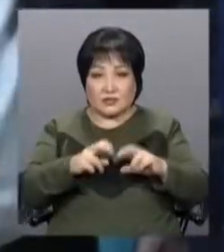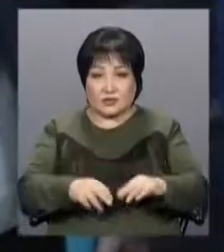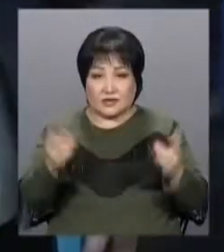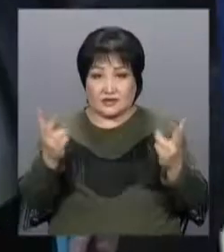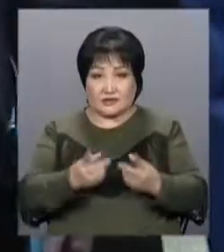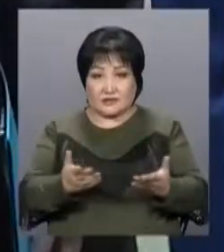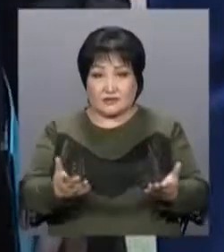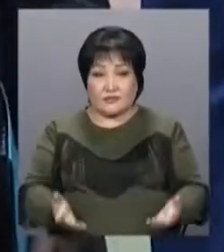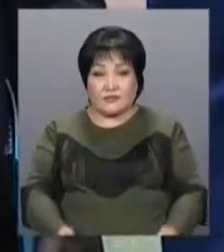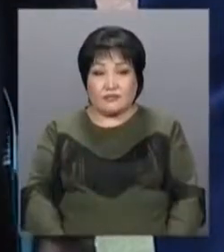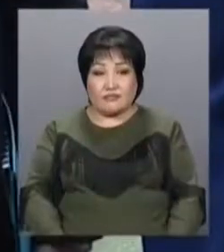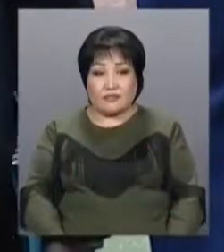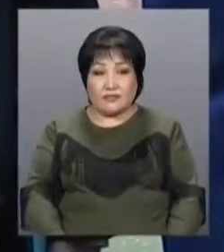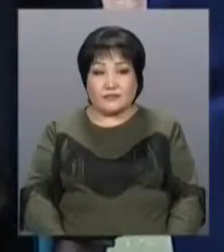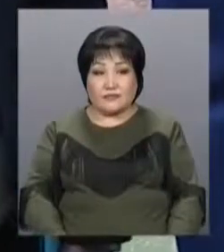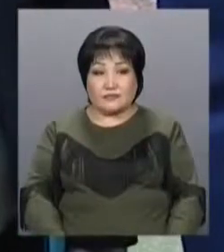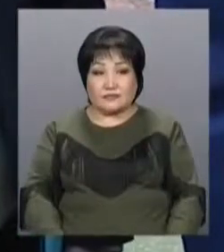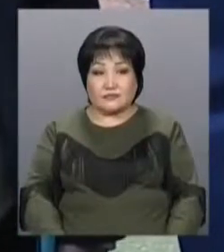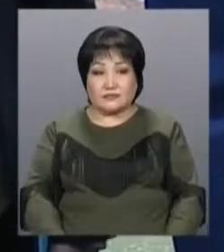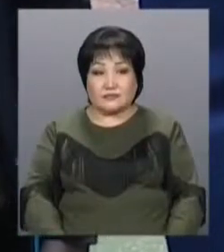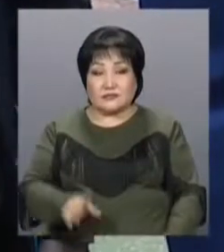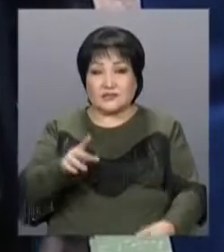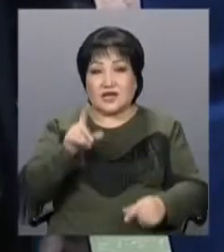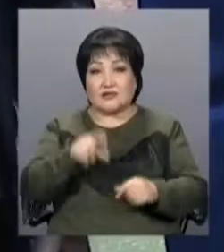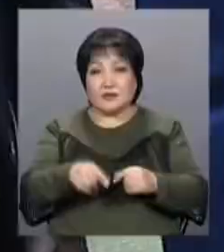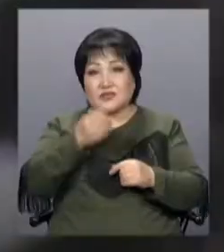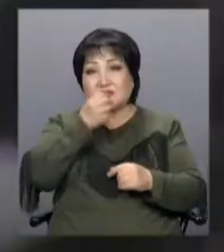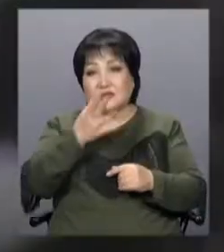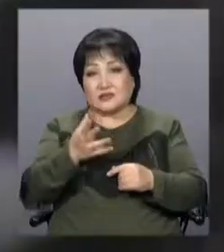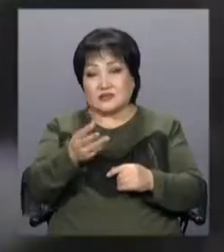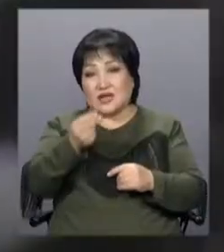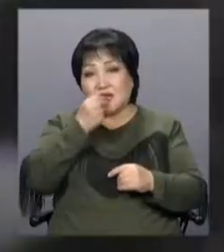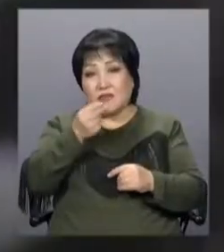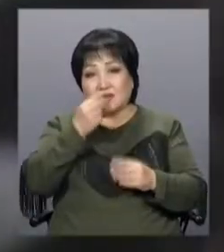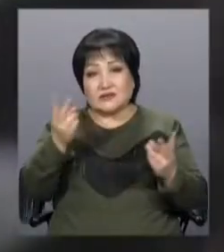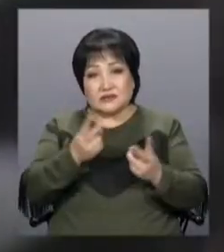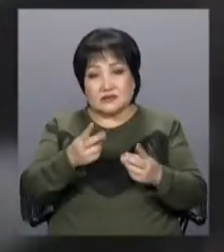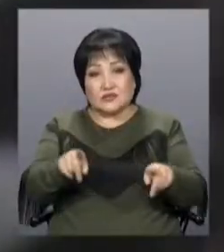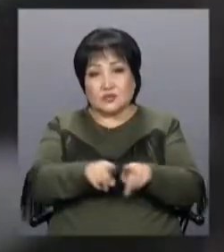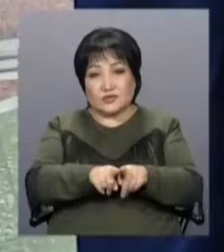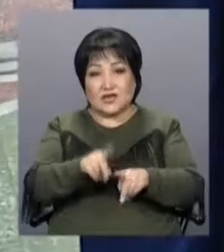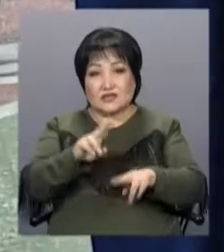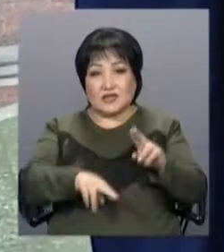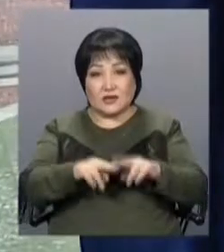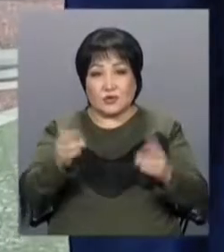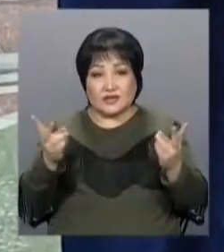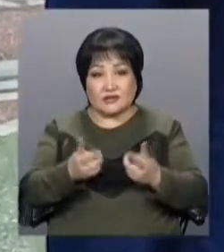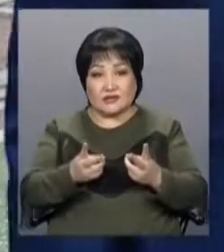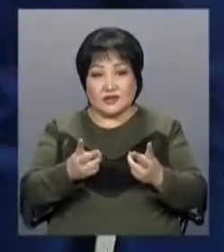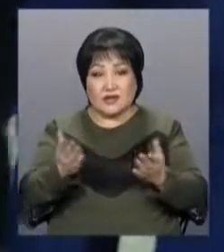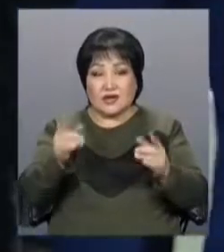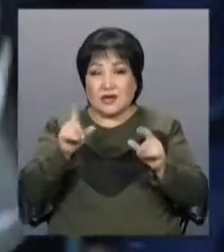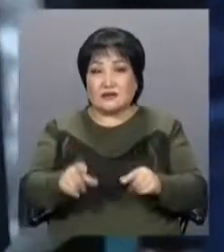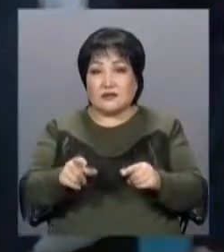Адамдар отыратындай, сосын жақсы тамақ ішетінде бағасымен түсінікті. Адамдар шыққанда қай жерден тамақ ішіп, қай жерден